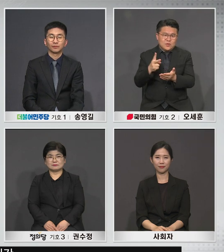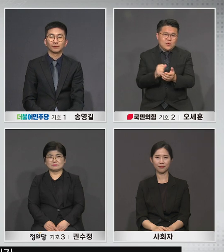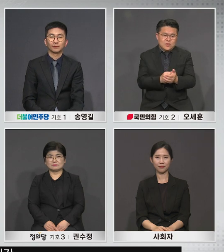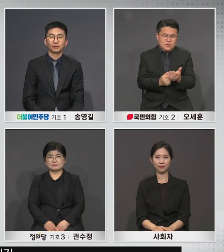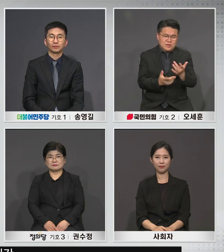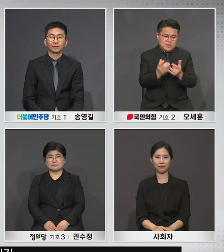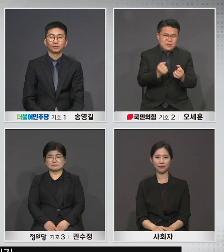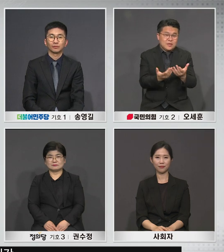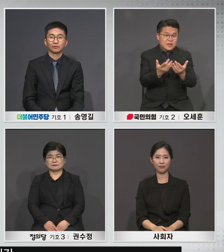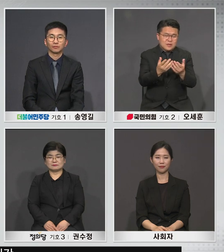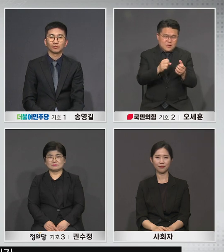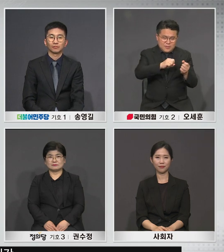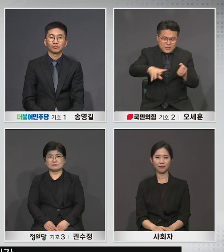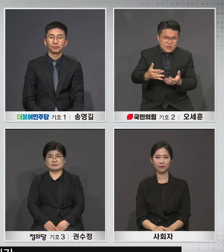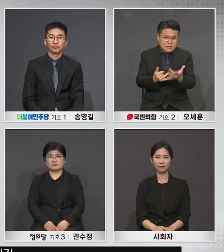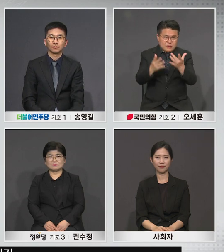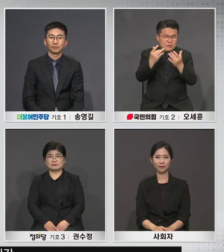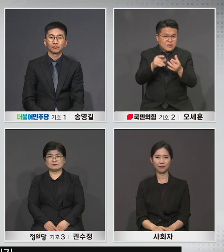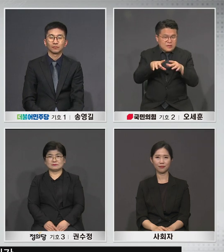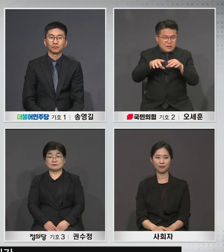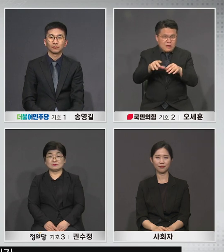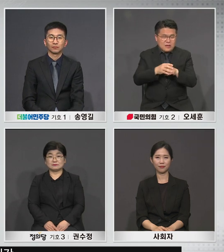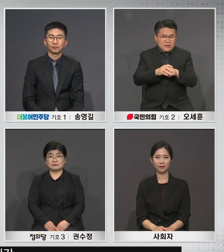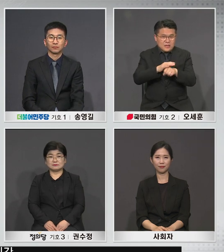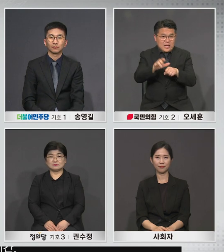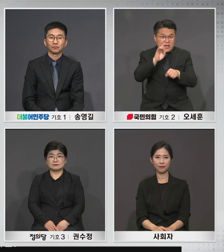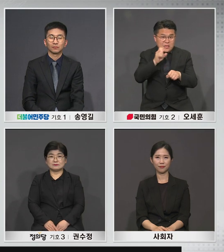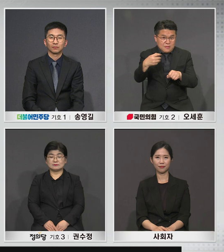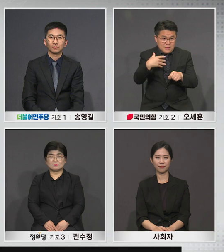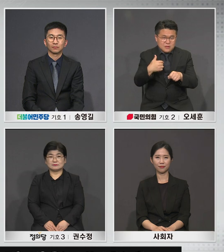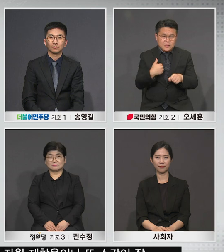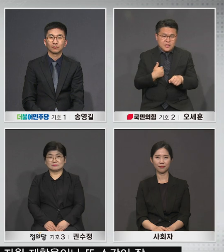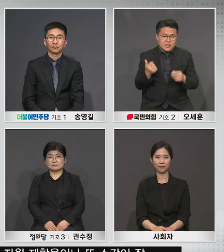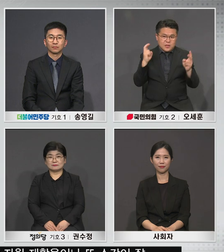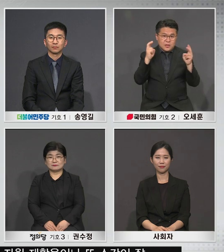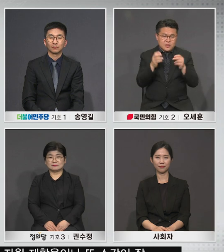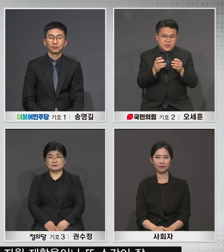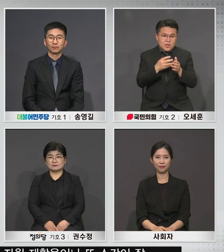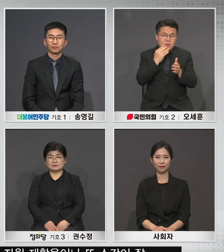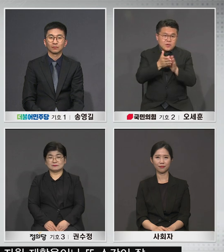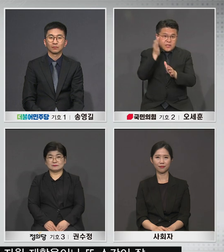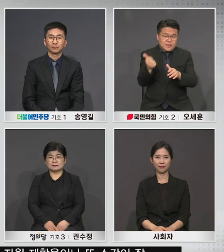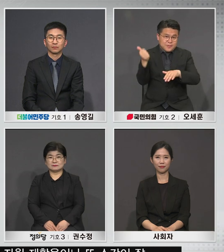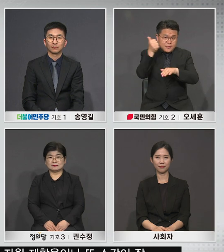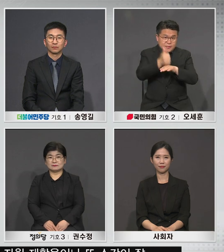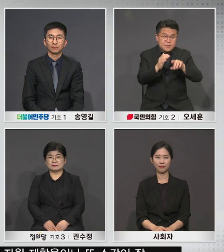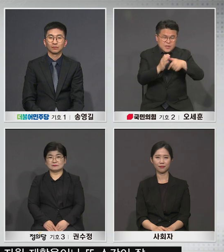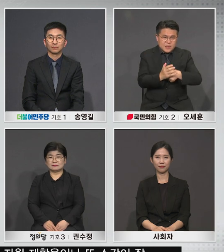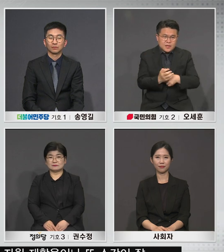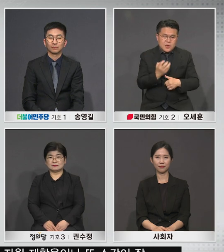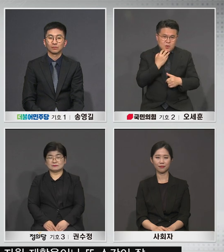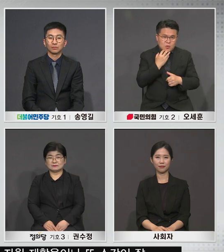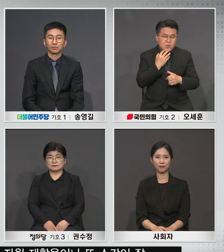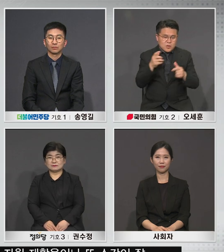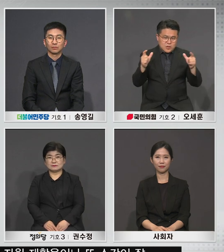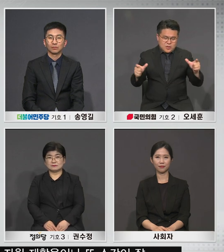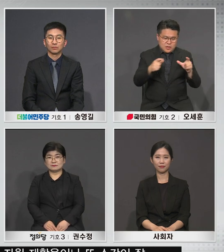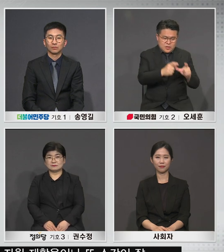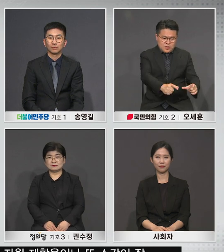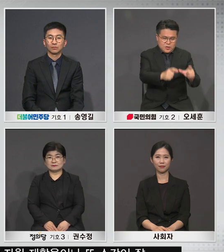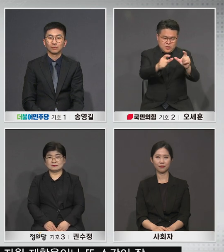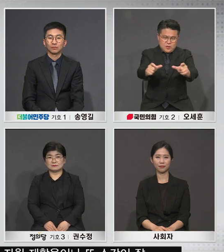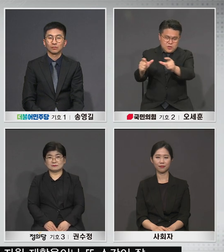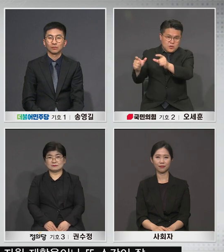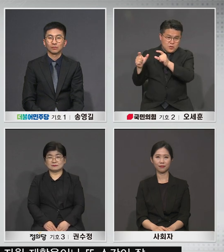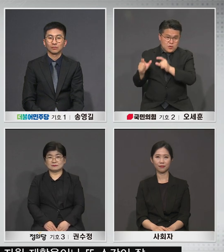됐다 이렇게 지적을 하셨는데요. 실제로 제가 취임했을 때만 하더라도 서울시내 4군데에 있는 자원해수시설이 전부 가동률이